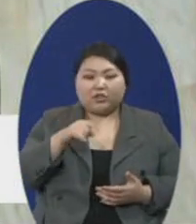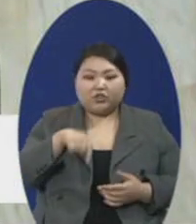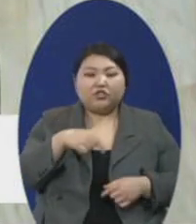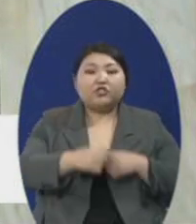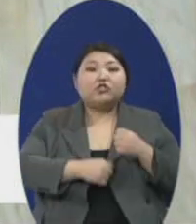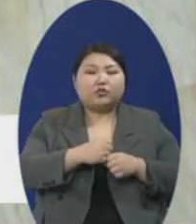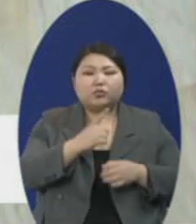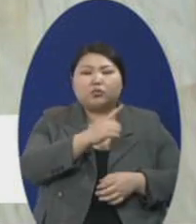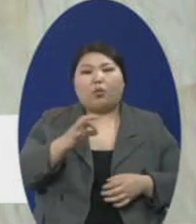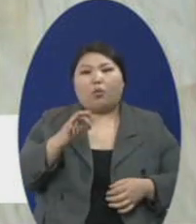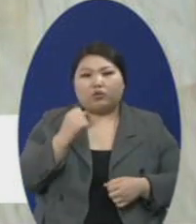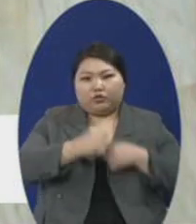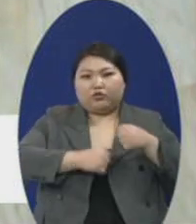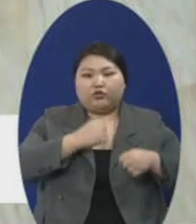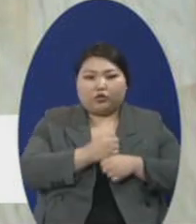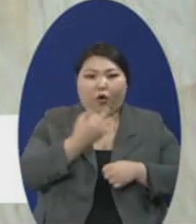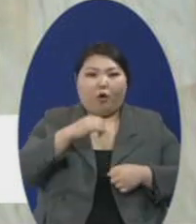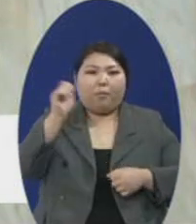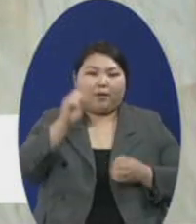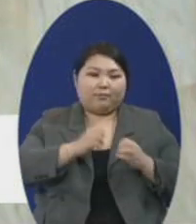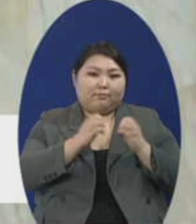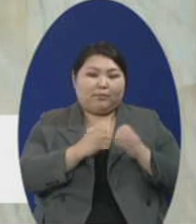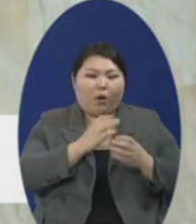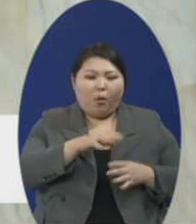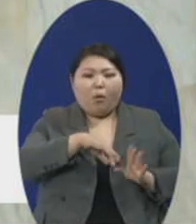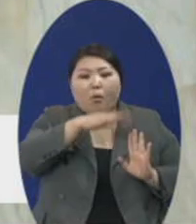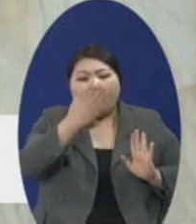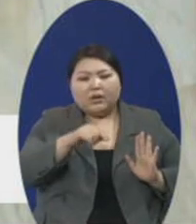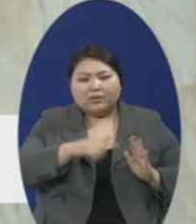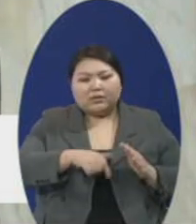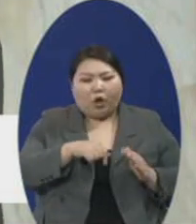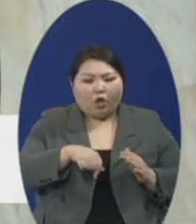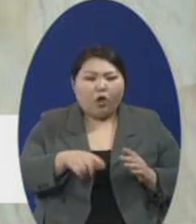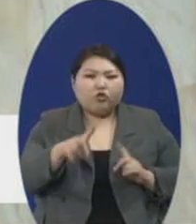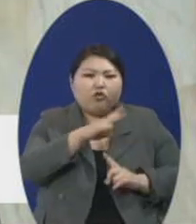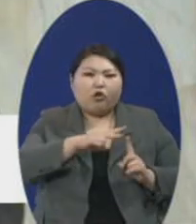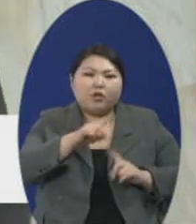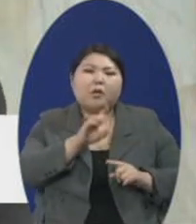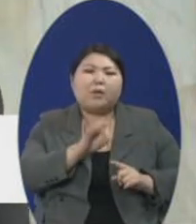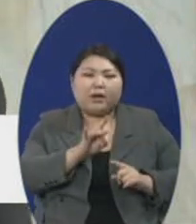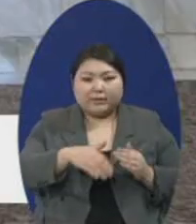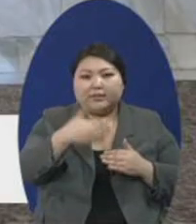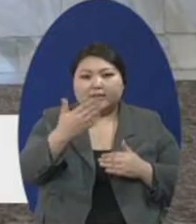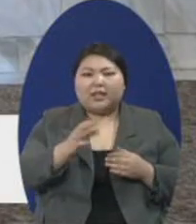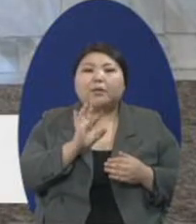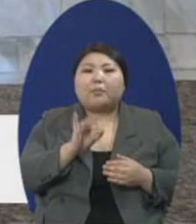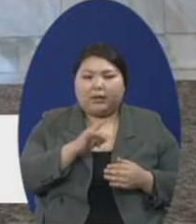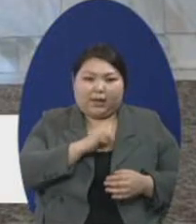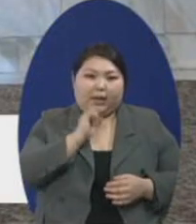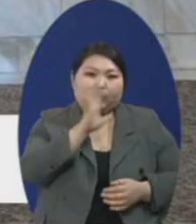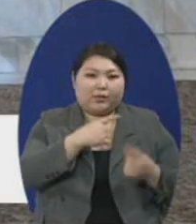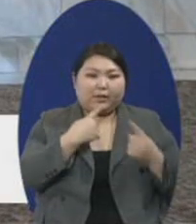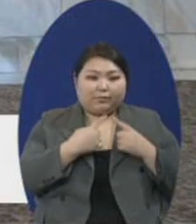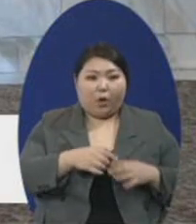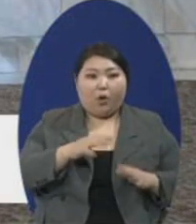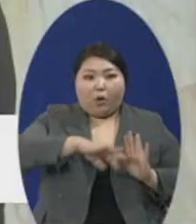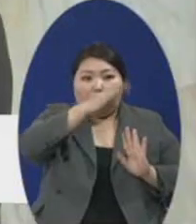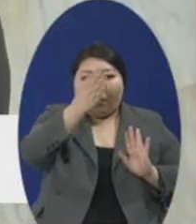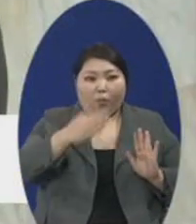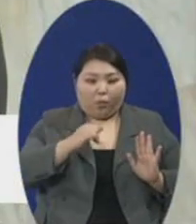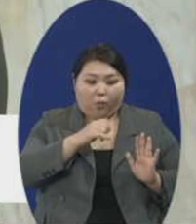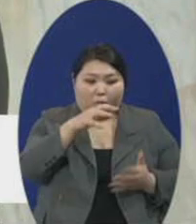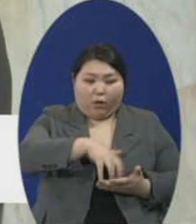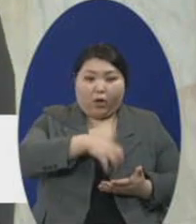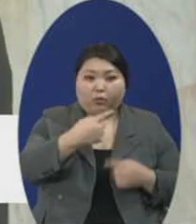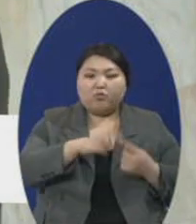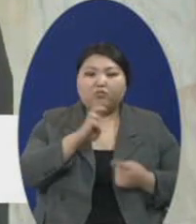өдөрт тэмдэглэж байгаа Улуурхан салбарын өнөөдөр үргэлжлэл болох цаашны төхийн тухаар ярилцахаар өрөөд ирнэ. Тэгэхээр Улуурхан бүтээгдэхүүний биржийн тухай хууль